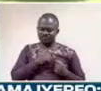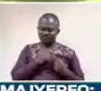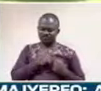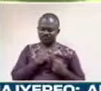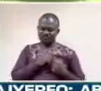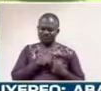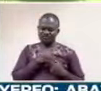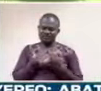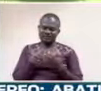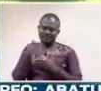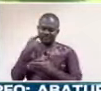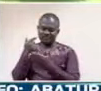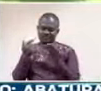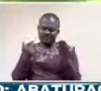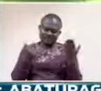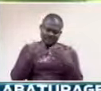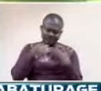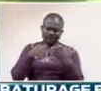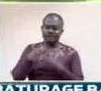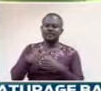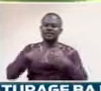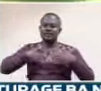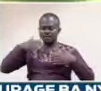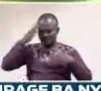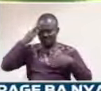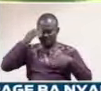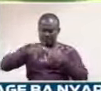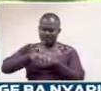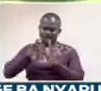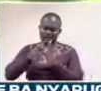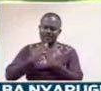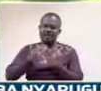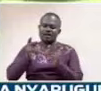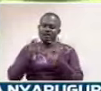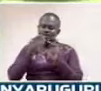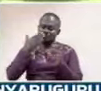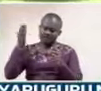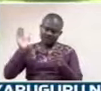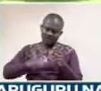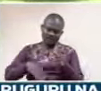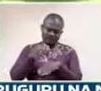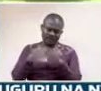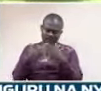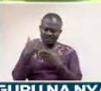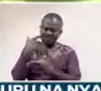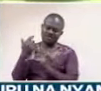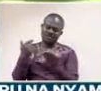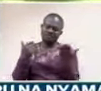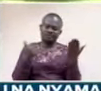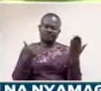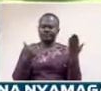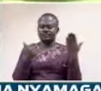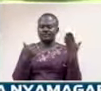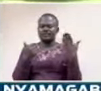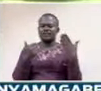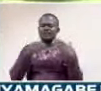ishize, ntabwo wawinjiragamo ngo umenye ko winjiye mu mujyi. Rwabaye umujyi w'amatongo, abawukoreramo bahoraga bibaza